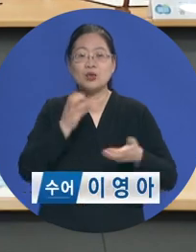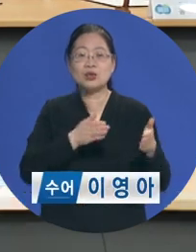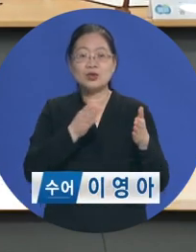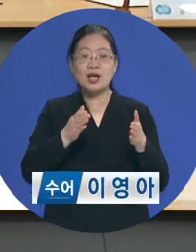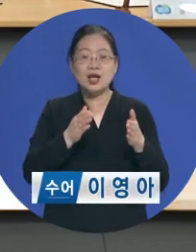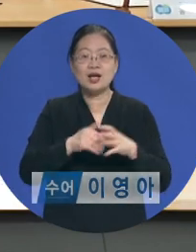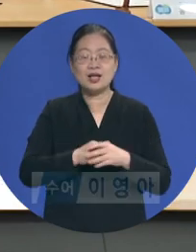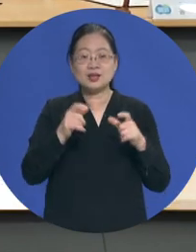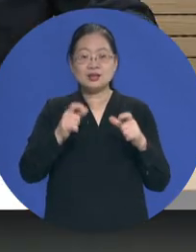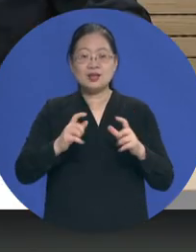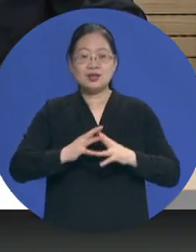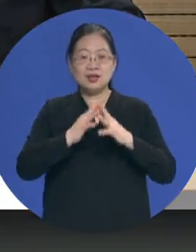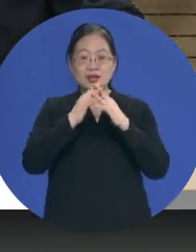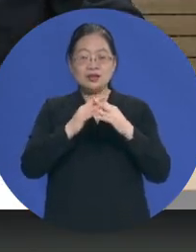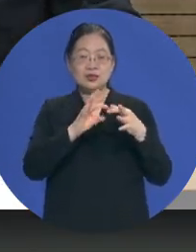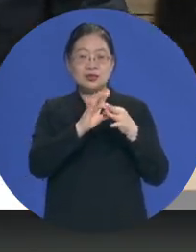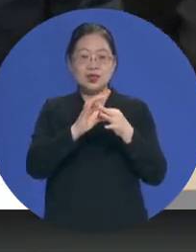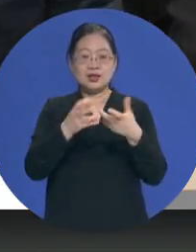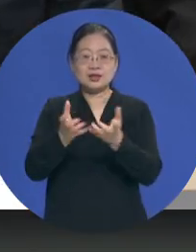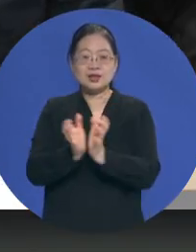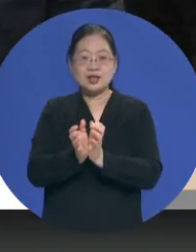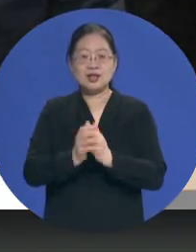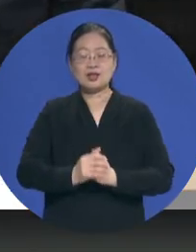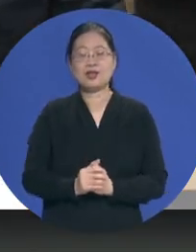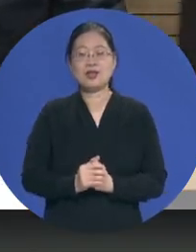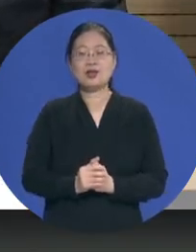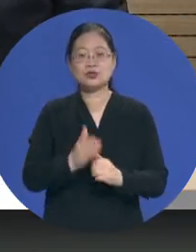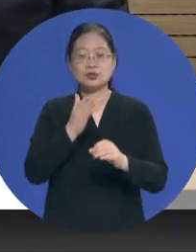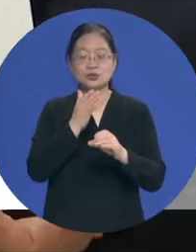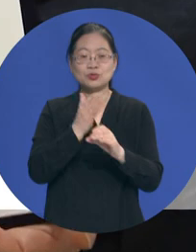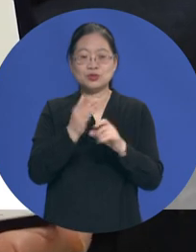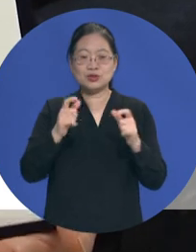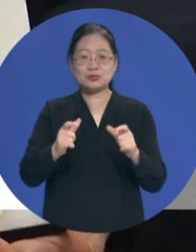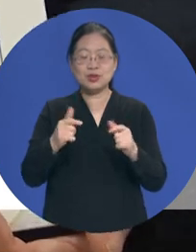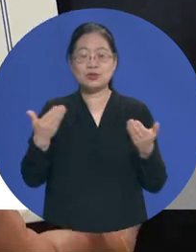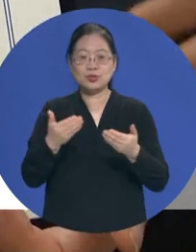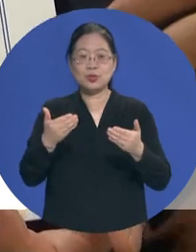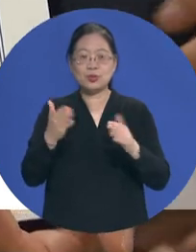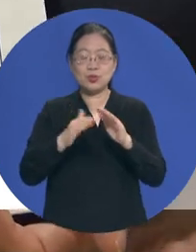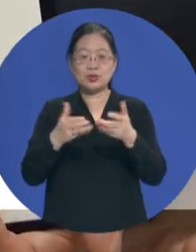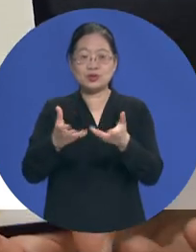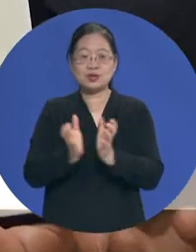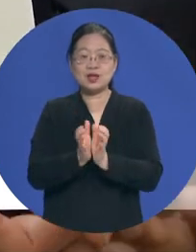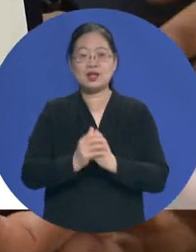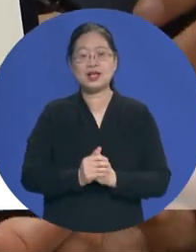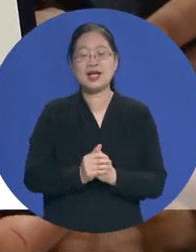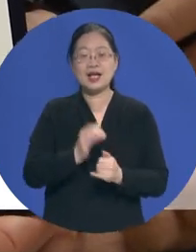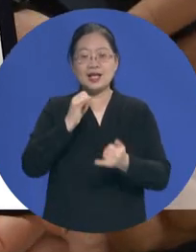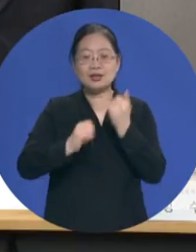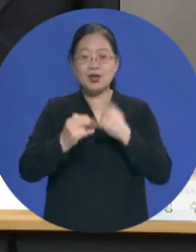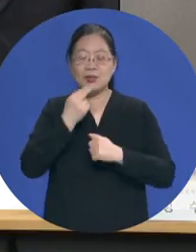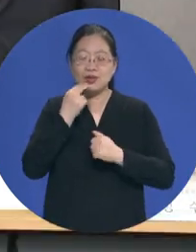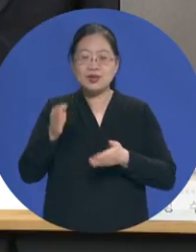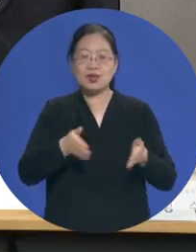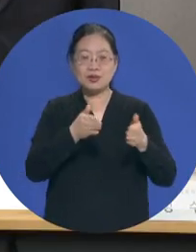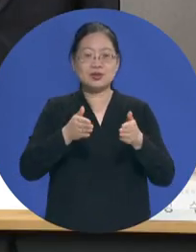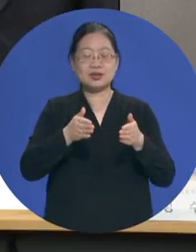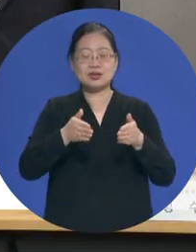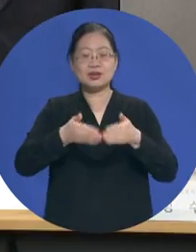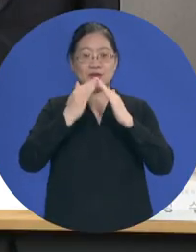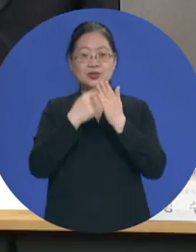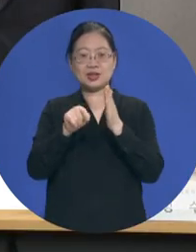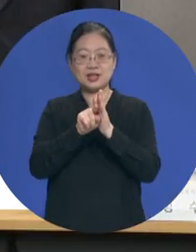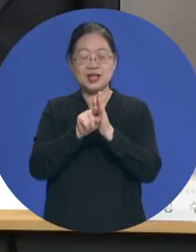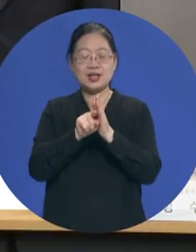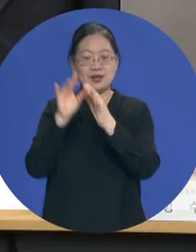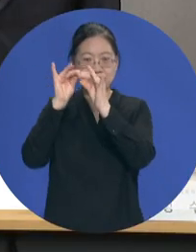경기도가 경기도 지역건설업 유관기관 중부지방고용노동청과 건설공사 임금체불 없는 경기도 조성을 위해 노력하기로